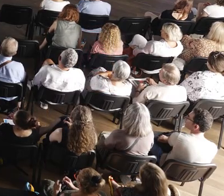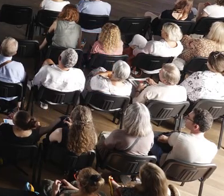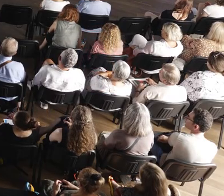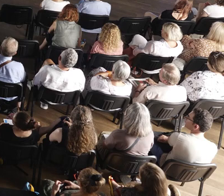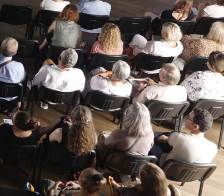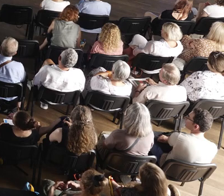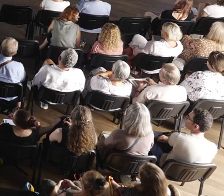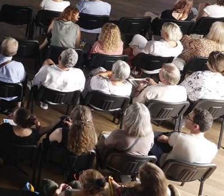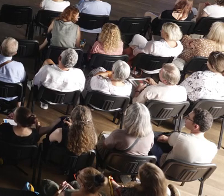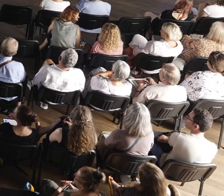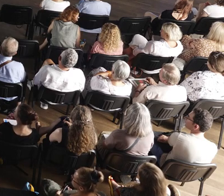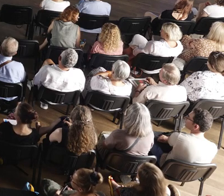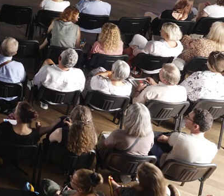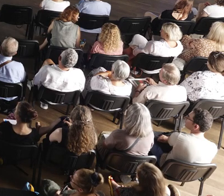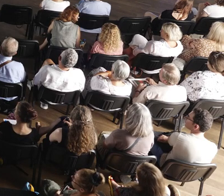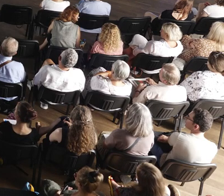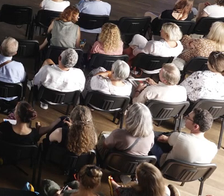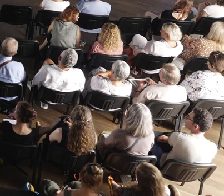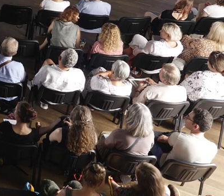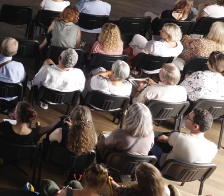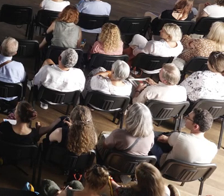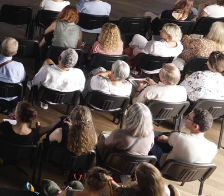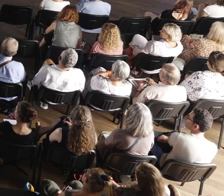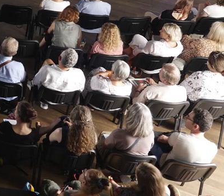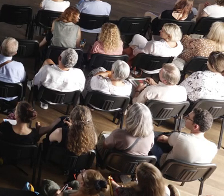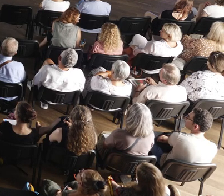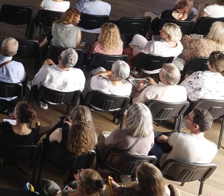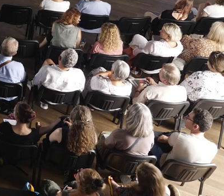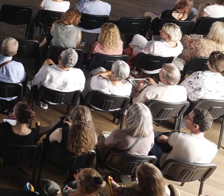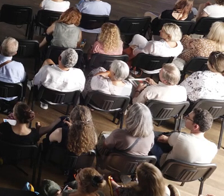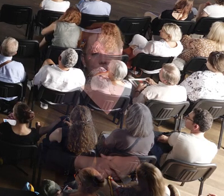Przedmiot jakiś ważny dla państwa. Mnie